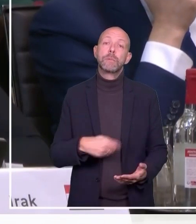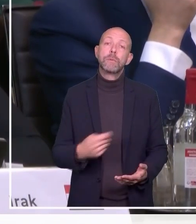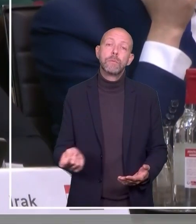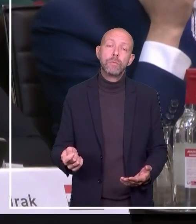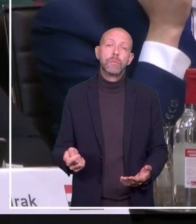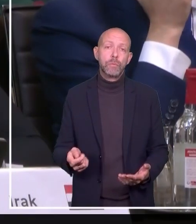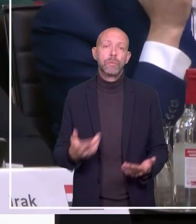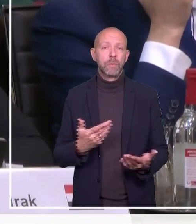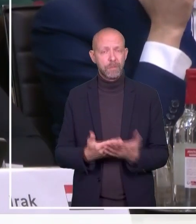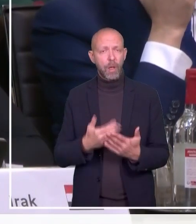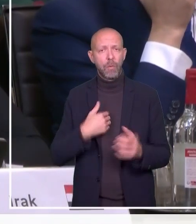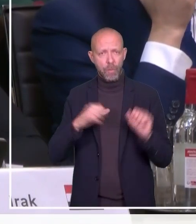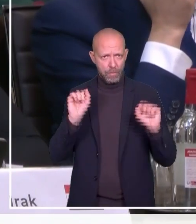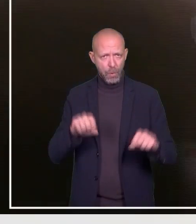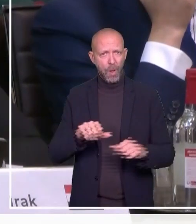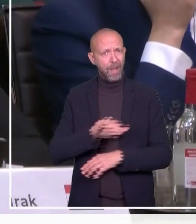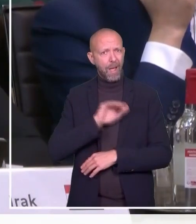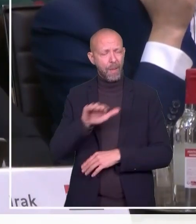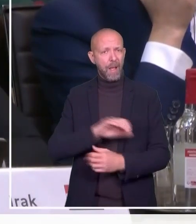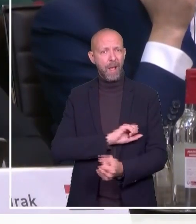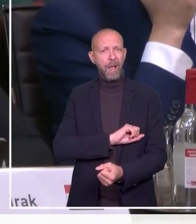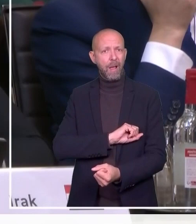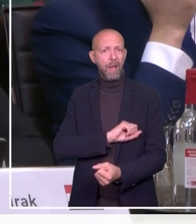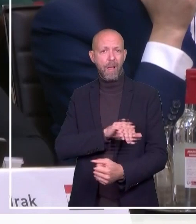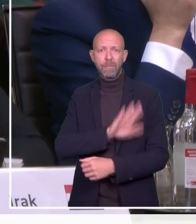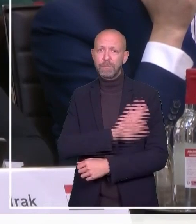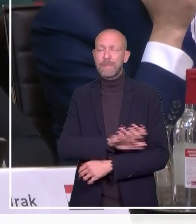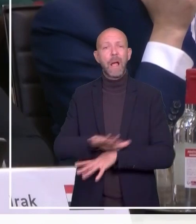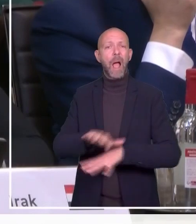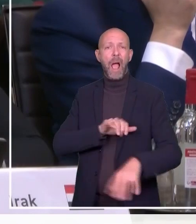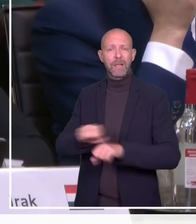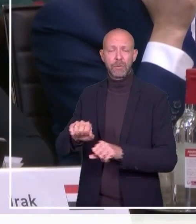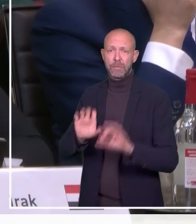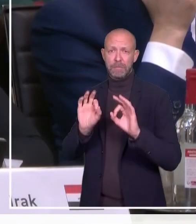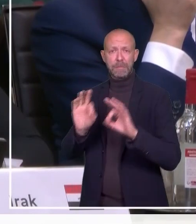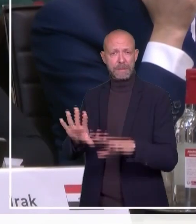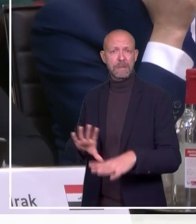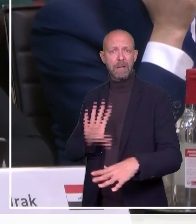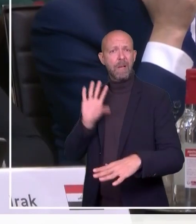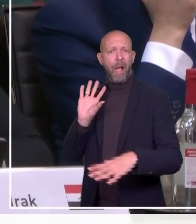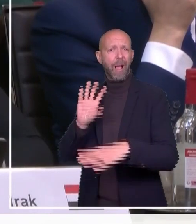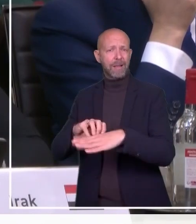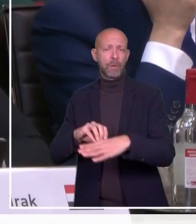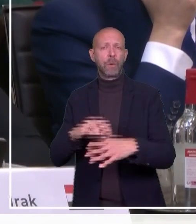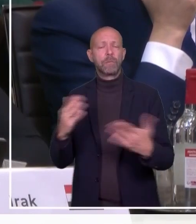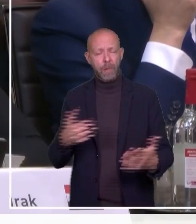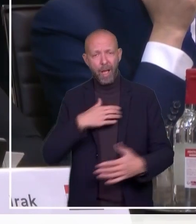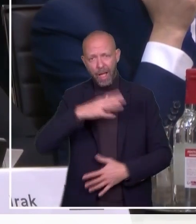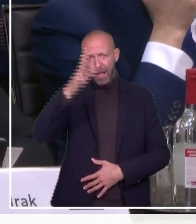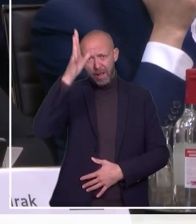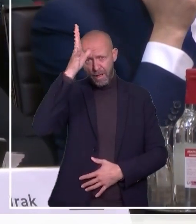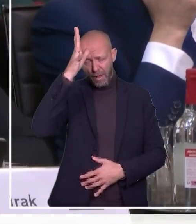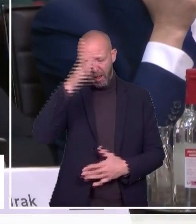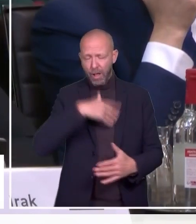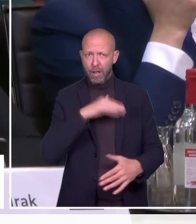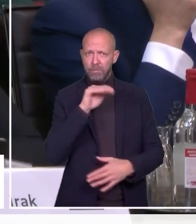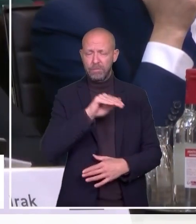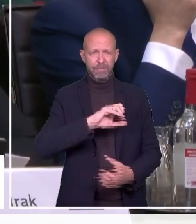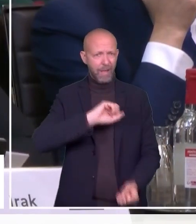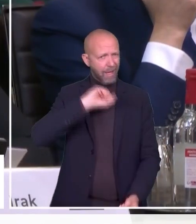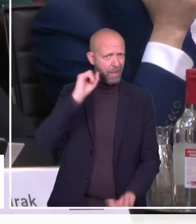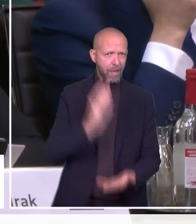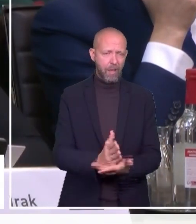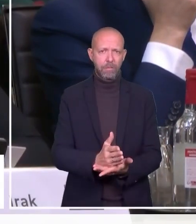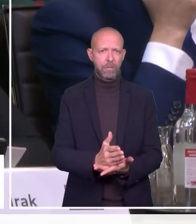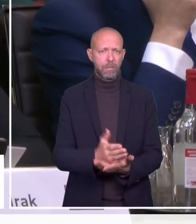العراق بوقف فوري لهذه الانتهاكات وتطبيق المواثيق الدولية المرعية في الحروب.